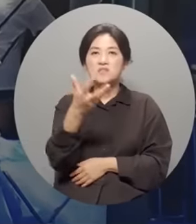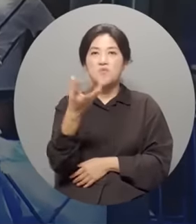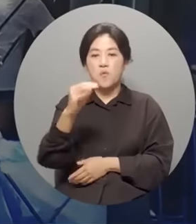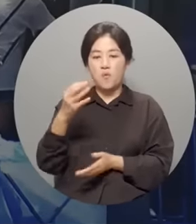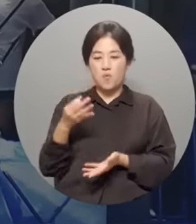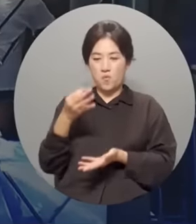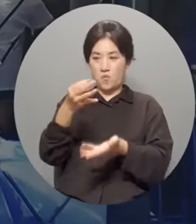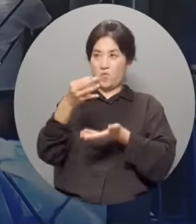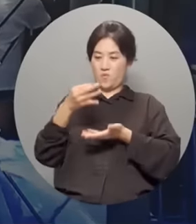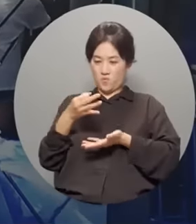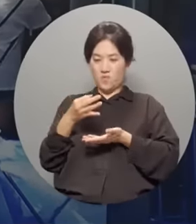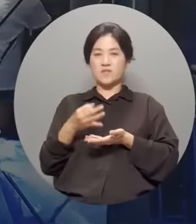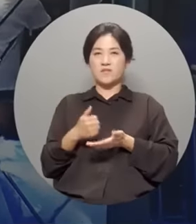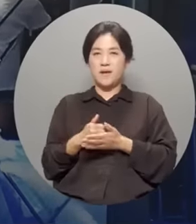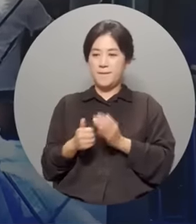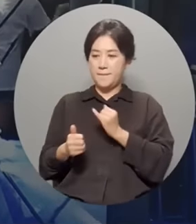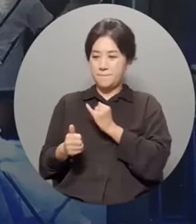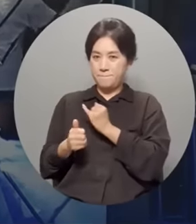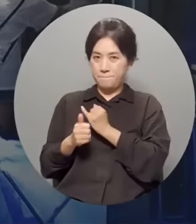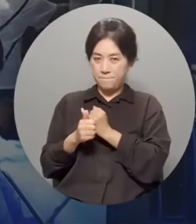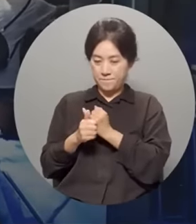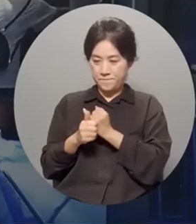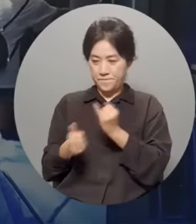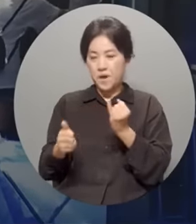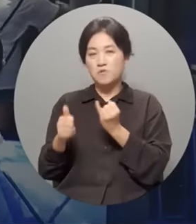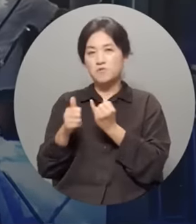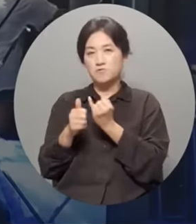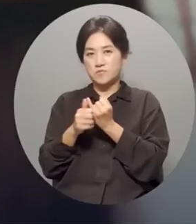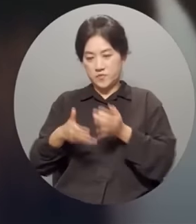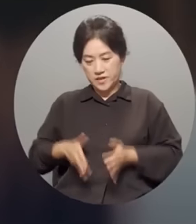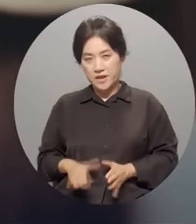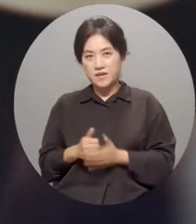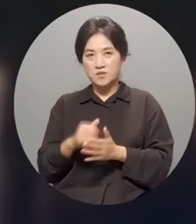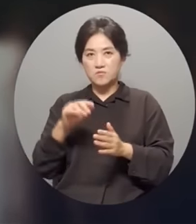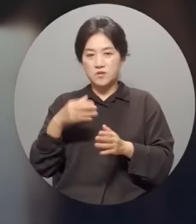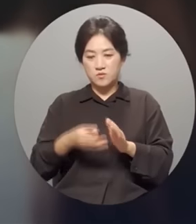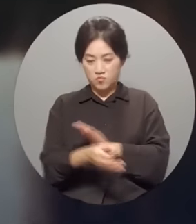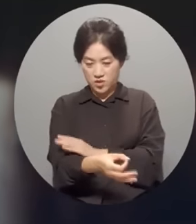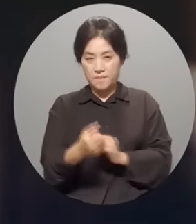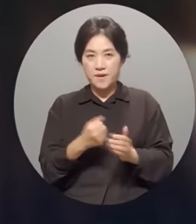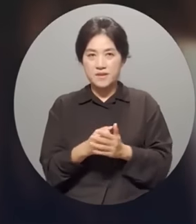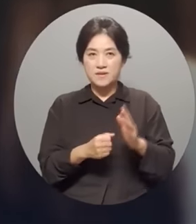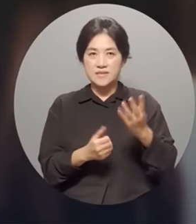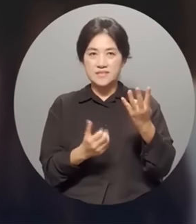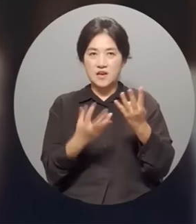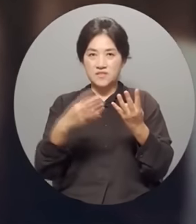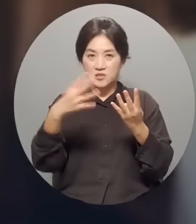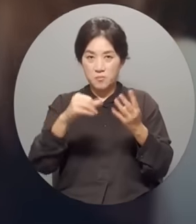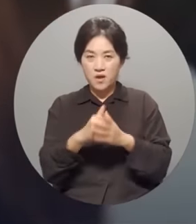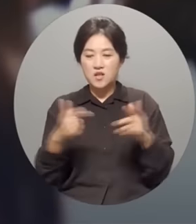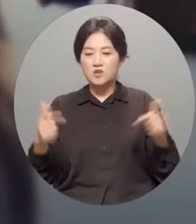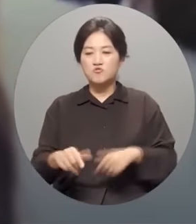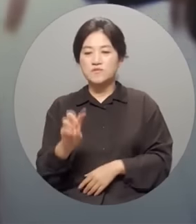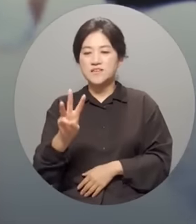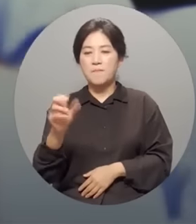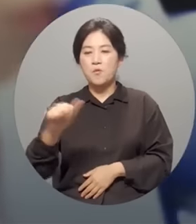물려받는 가족의 경우 배우자와 자녀 한 명이 부담할 세금은 기존의 4억 4천만 원에서 앞으로 3억 5천만 원으로